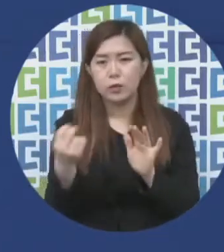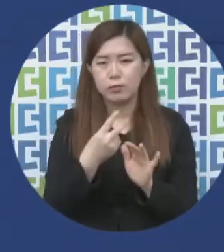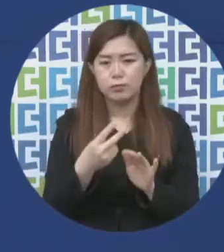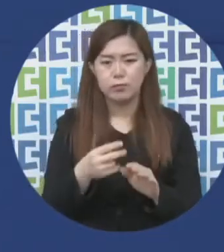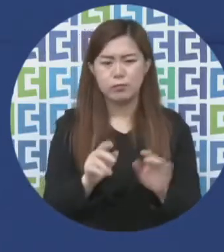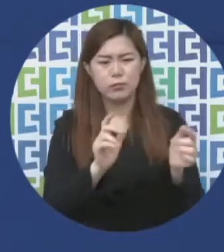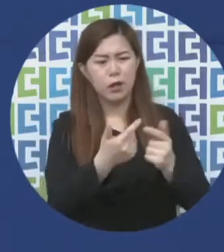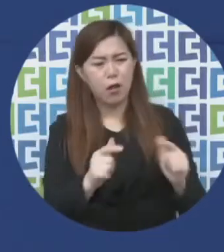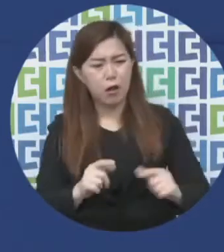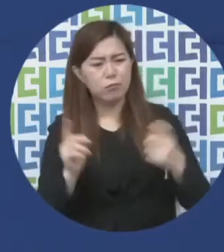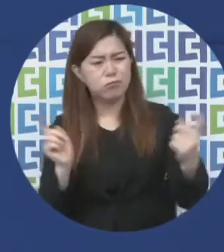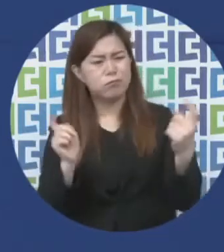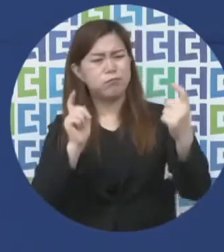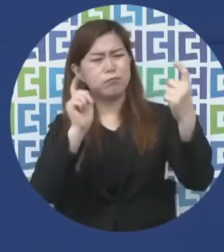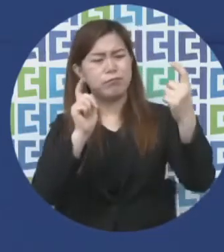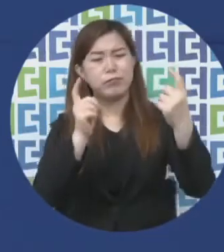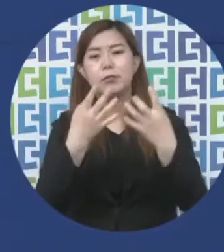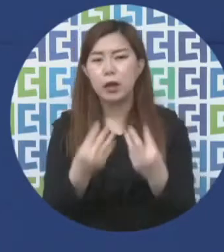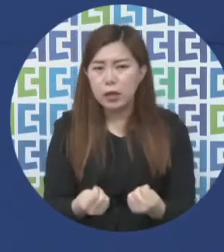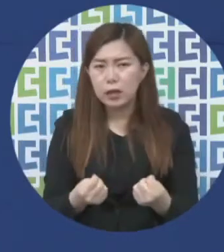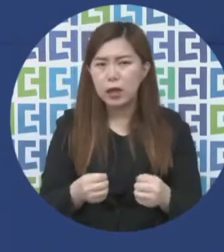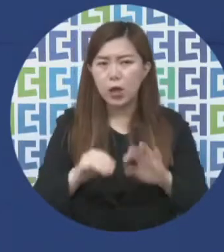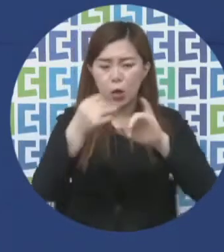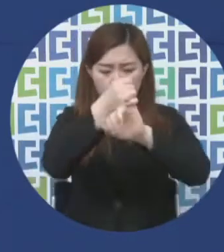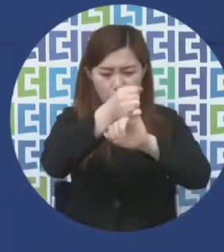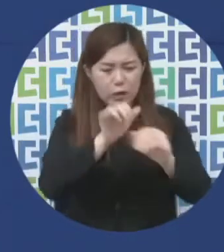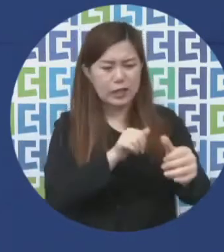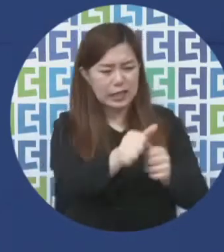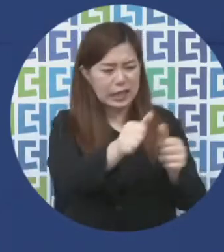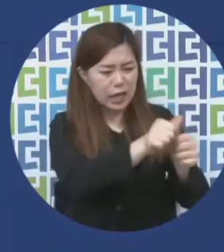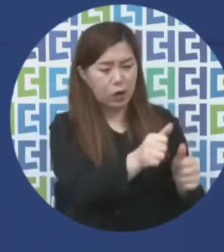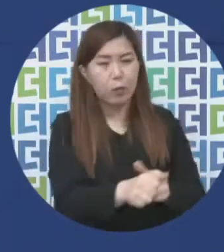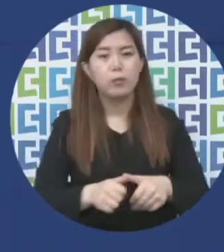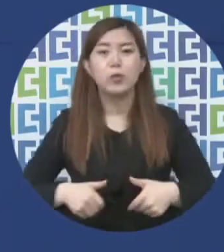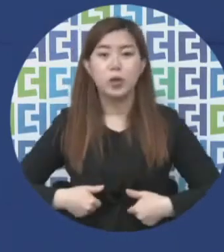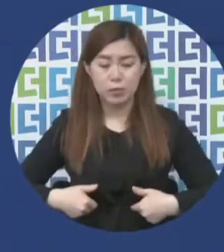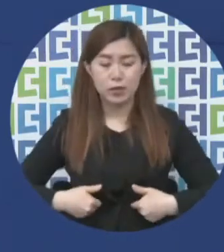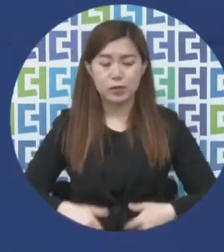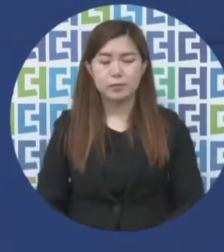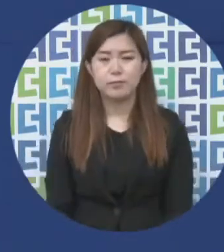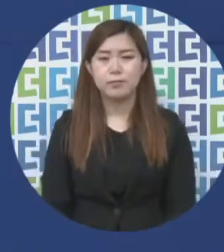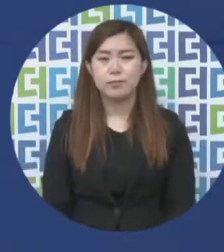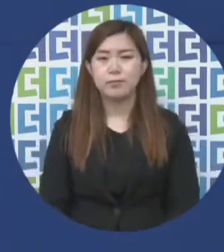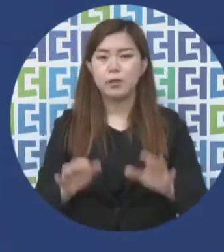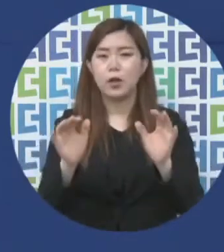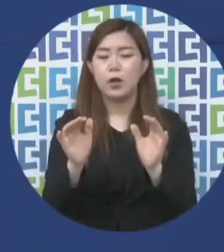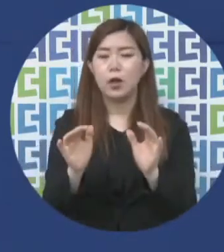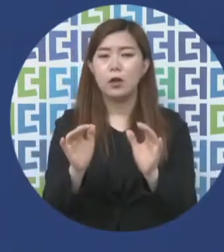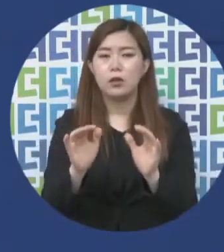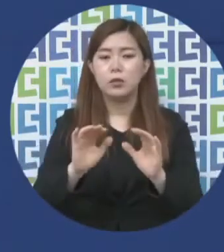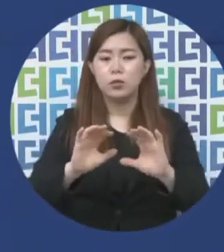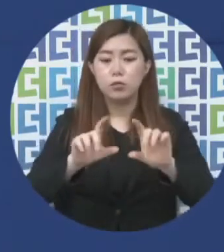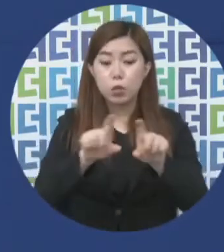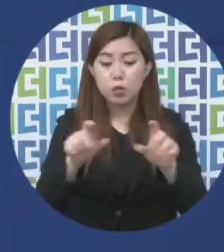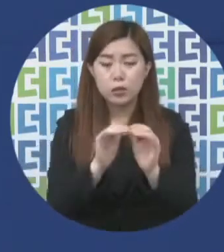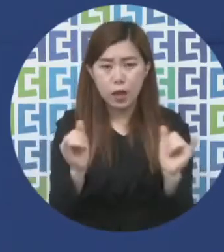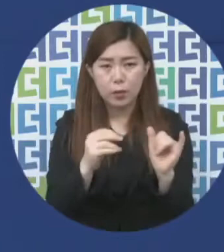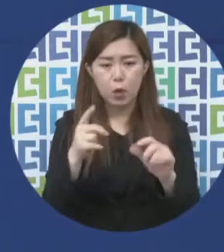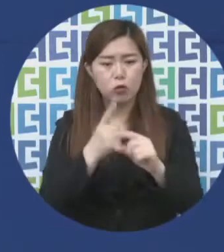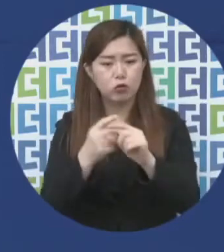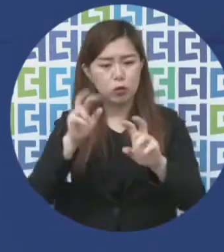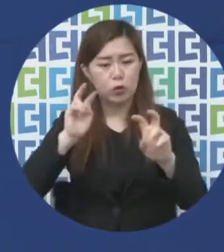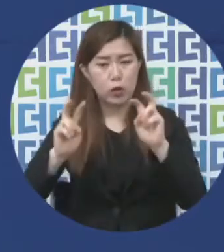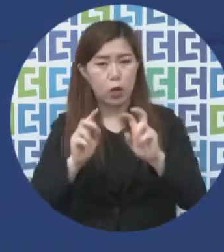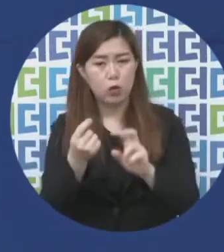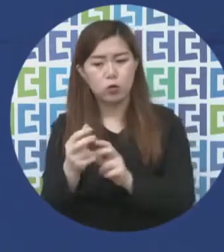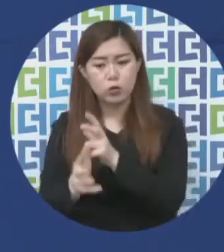민주당은 기필코 이겨내야 합니다. 민주당과 함께하는 서민과 중산층, 중소기업과